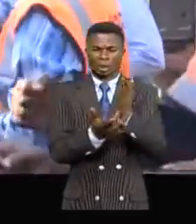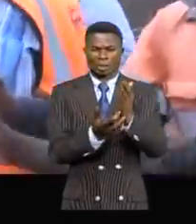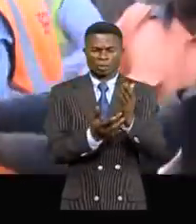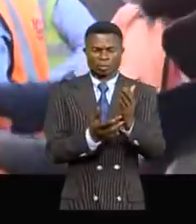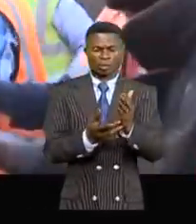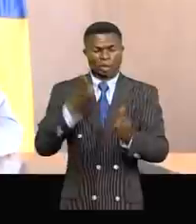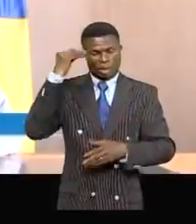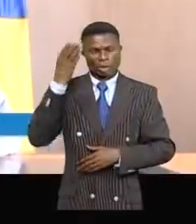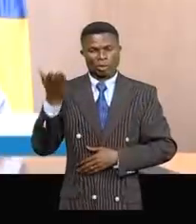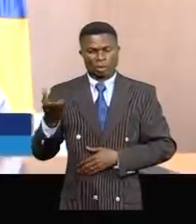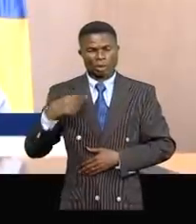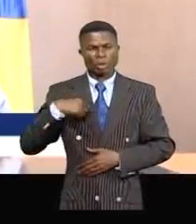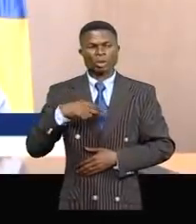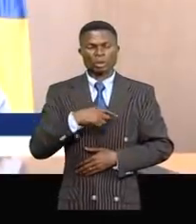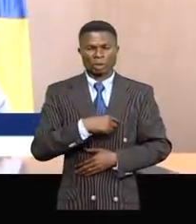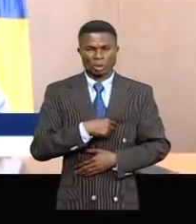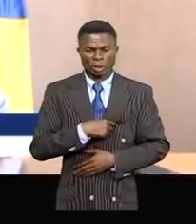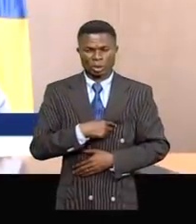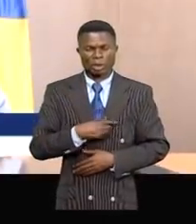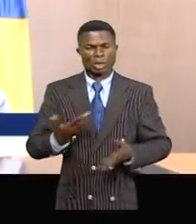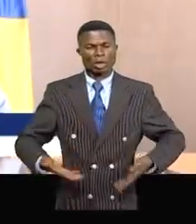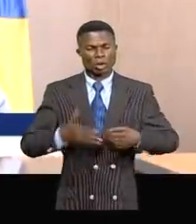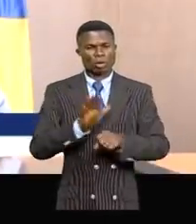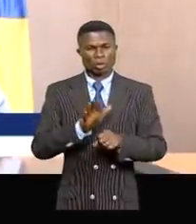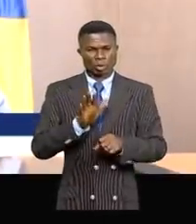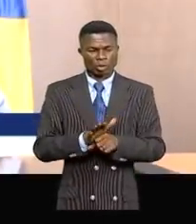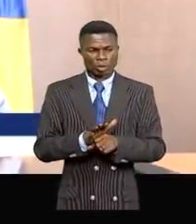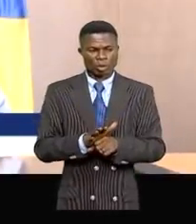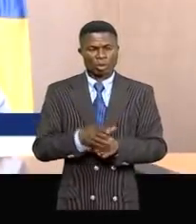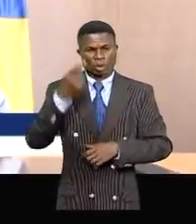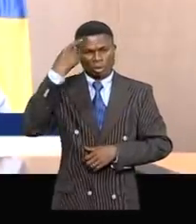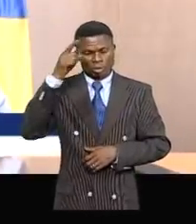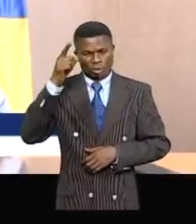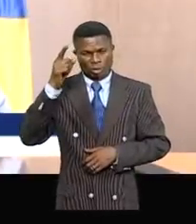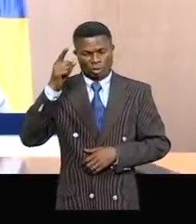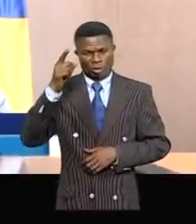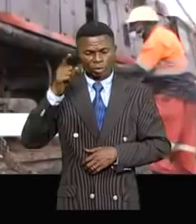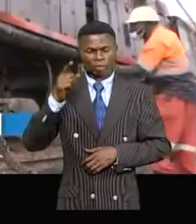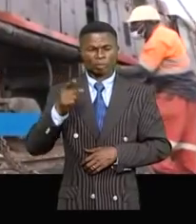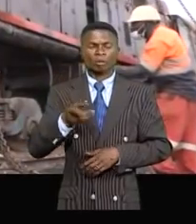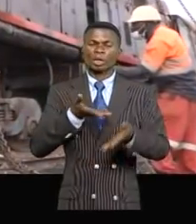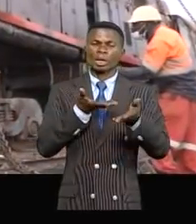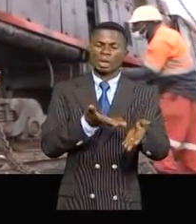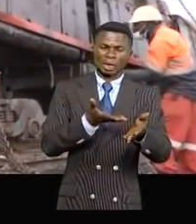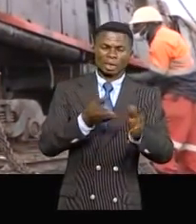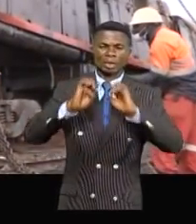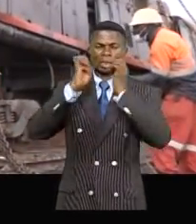l'expertise. Nous avons apprécié l'apport de Tenke Fungurume qui